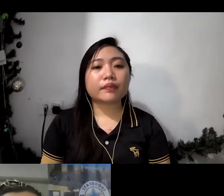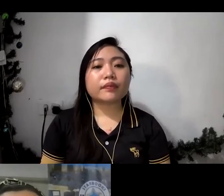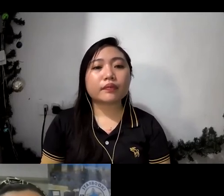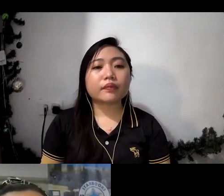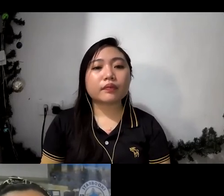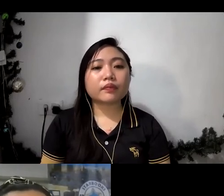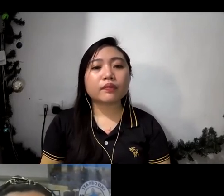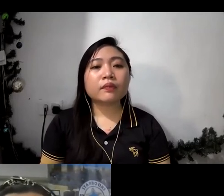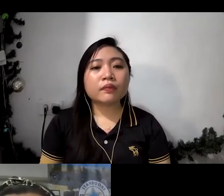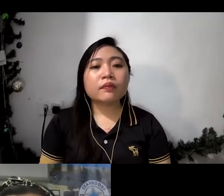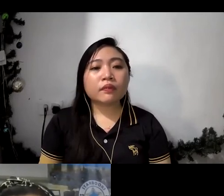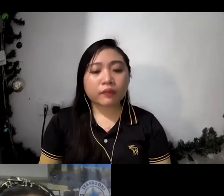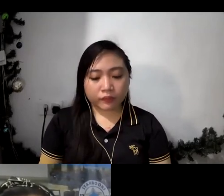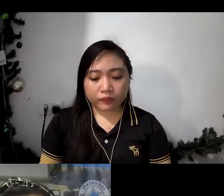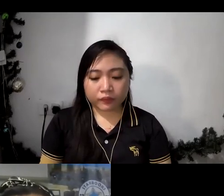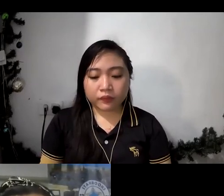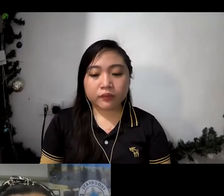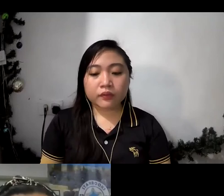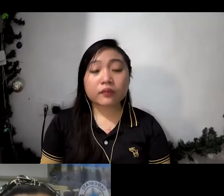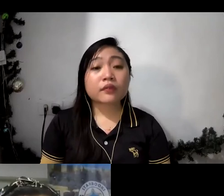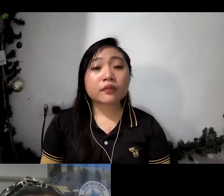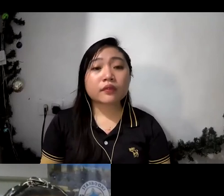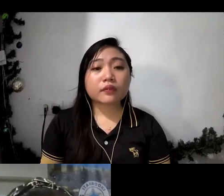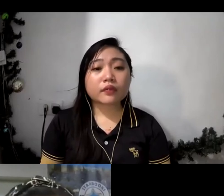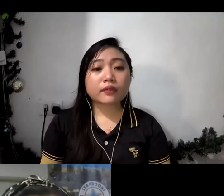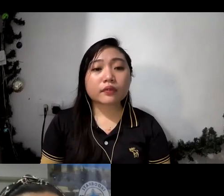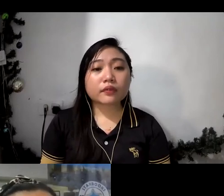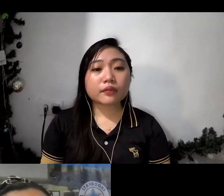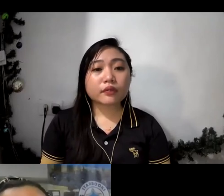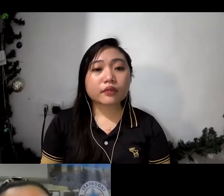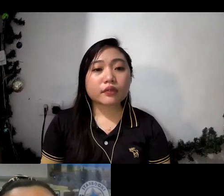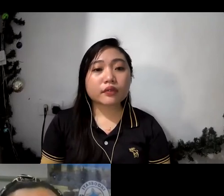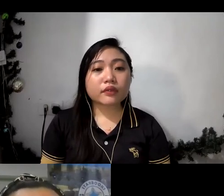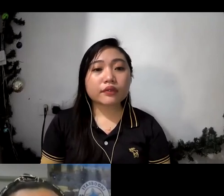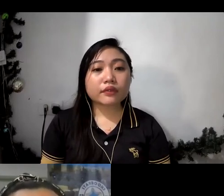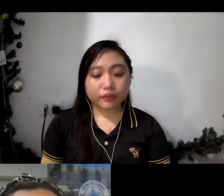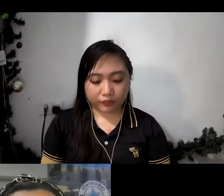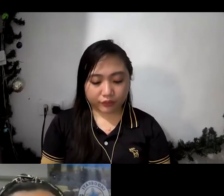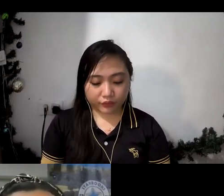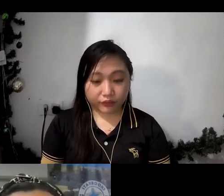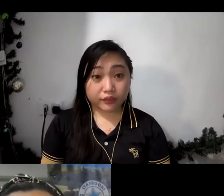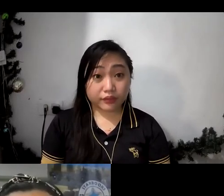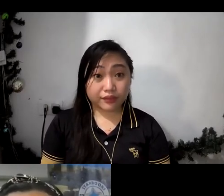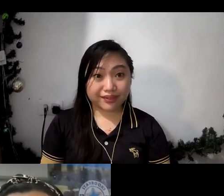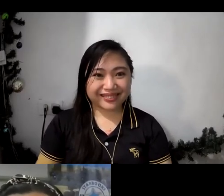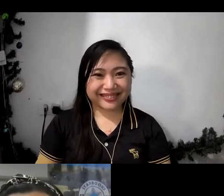Okay. Ayan, thank you so much, ma'am, for answering all the questions. And